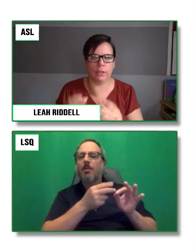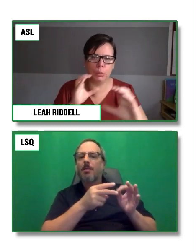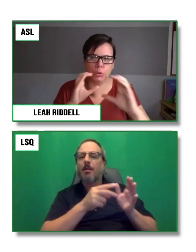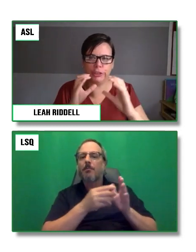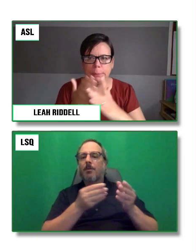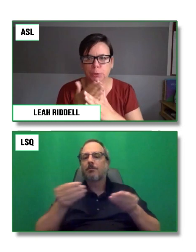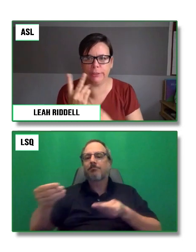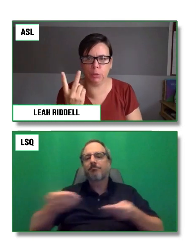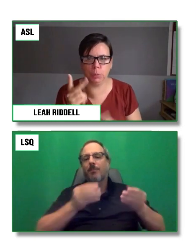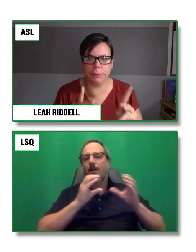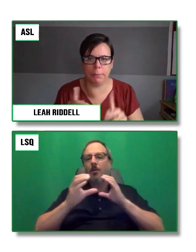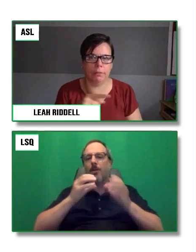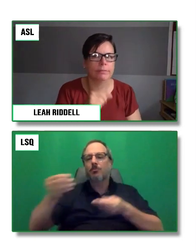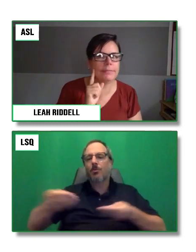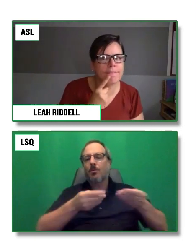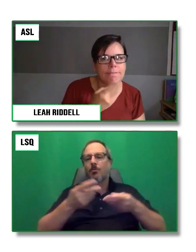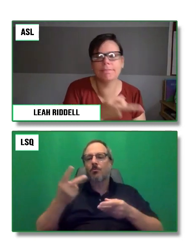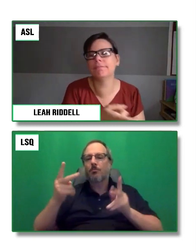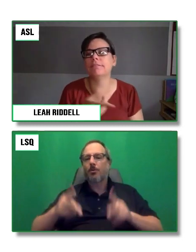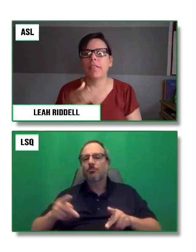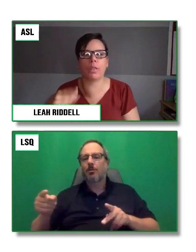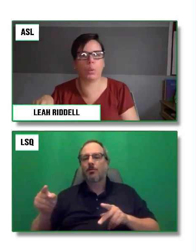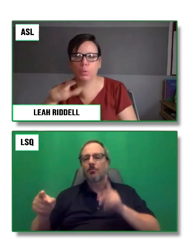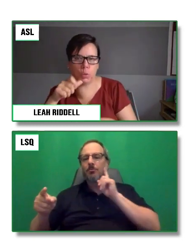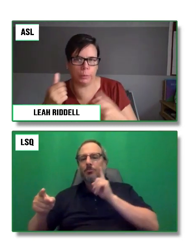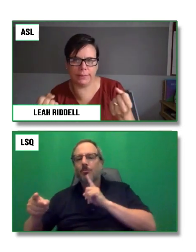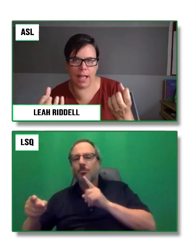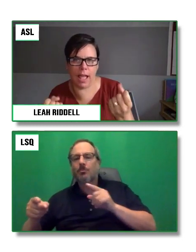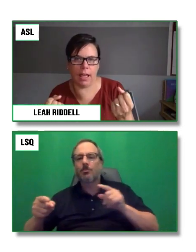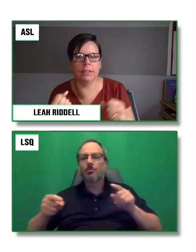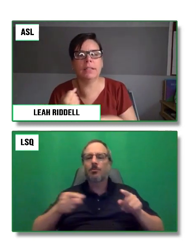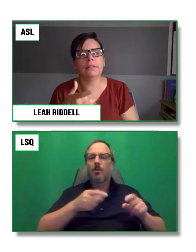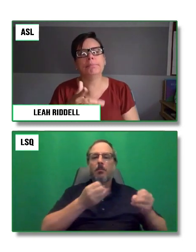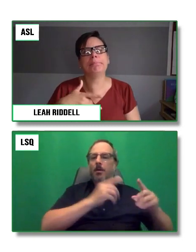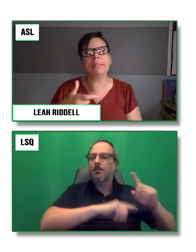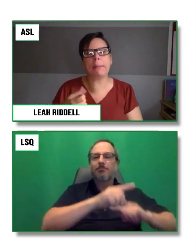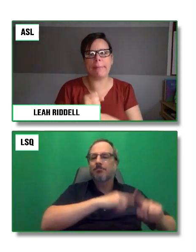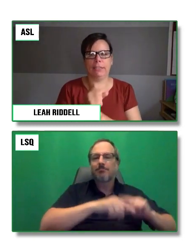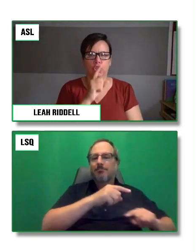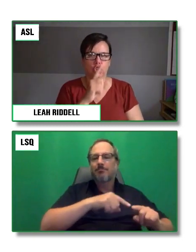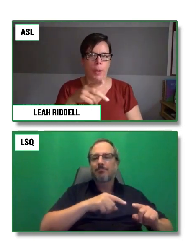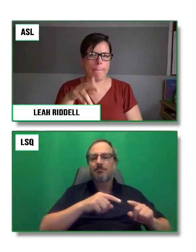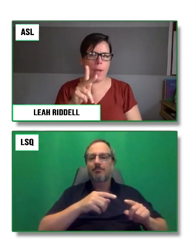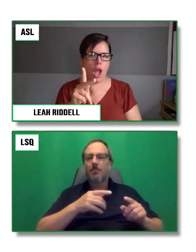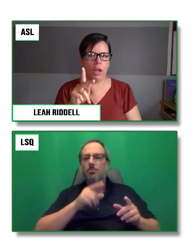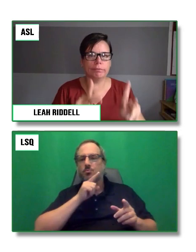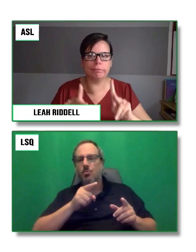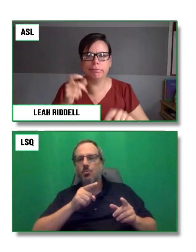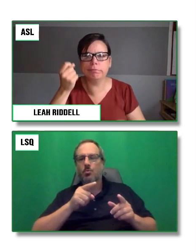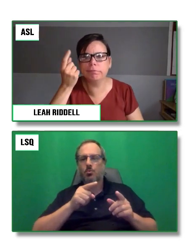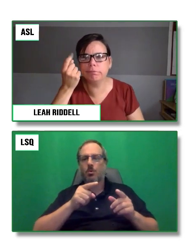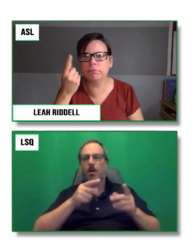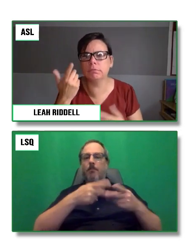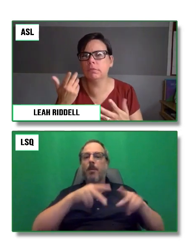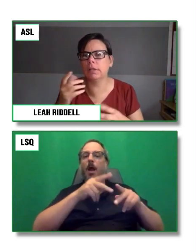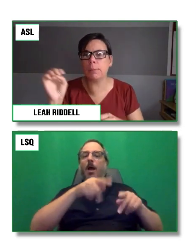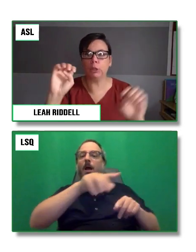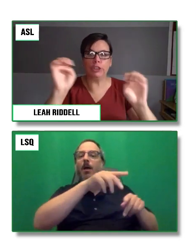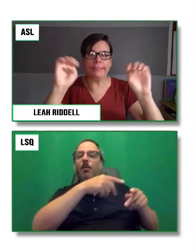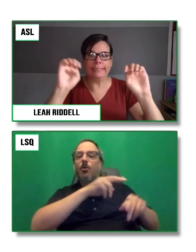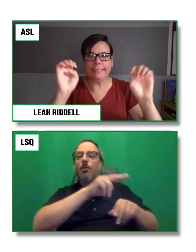le texte dit ceci, le rôle de l'interprète est de faciliter efficacement la communication entre les personnes sourdes et celles qui ne signent